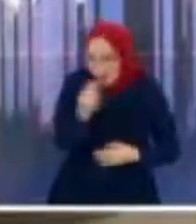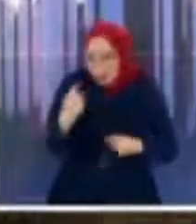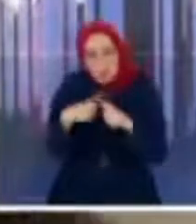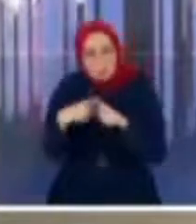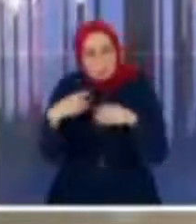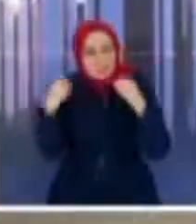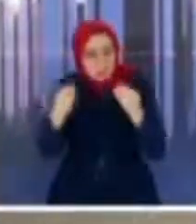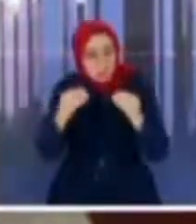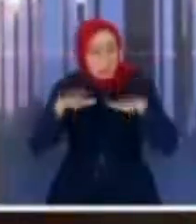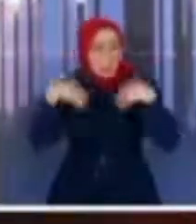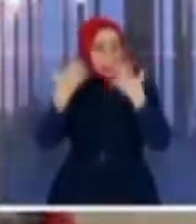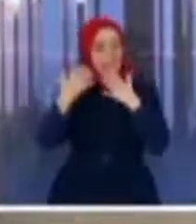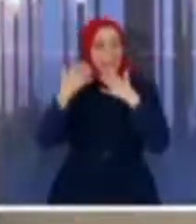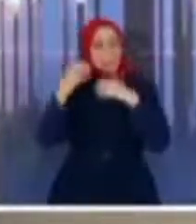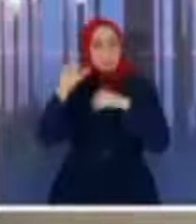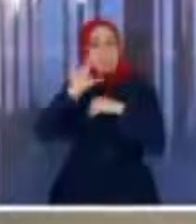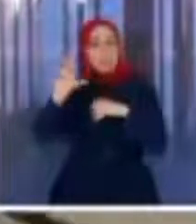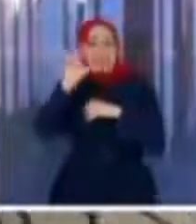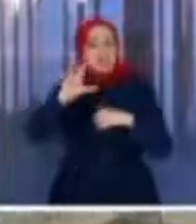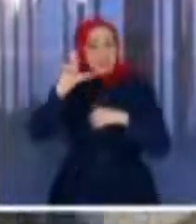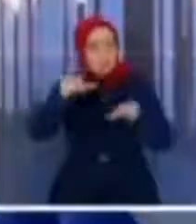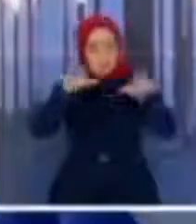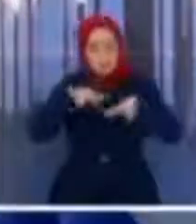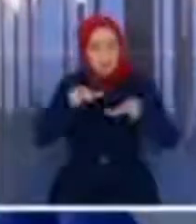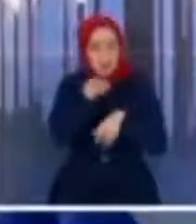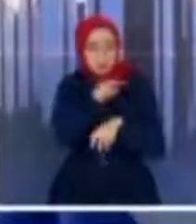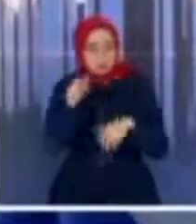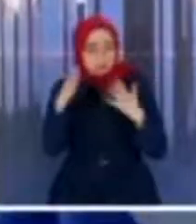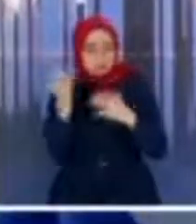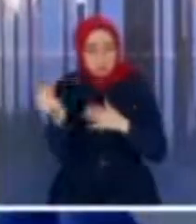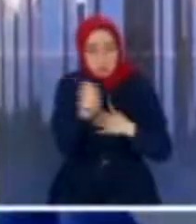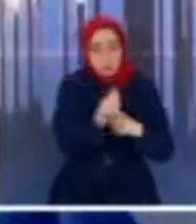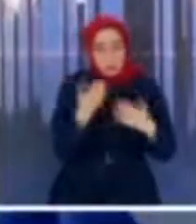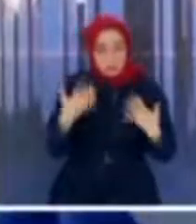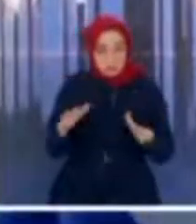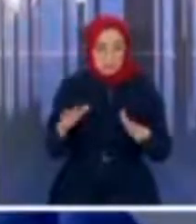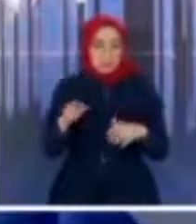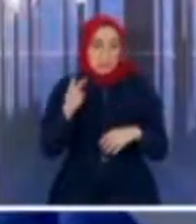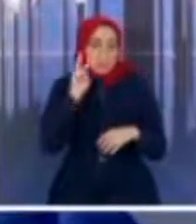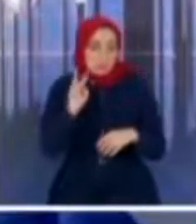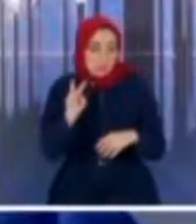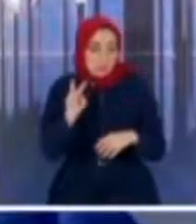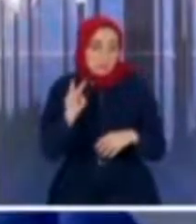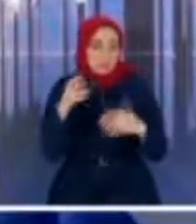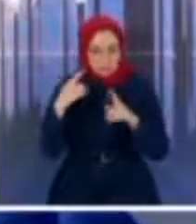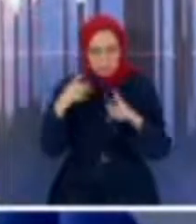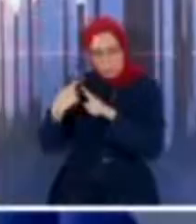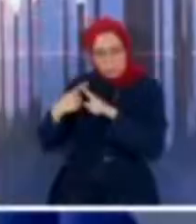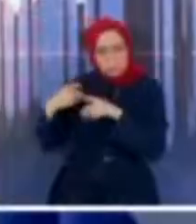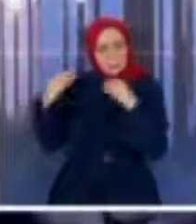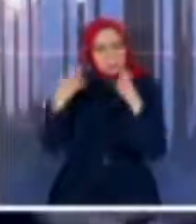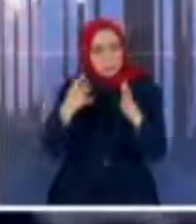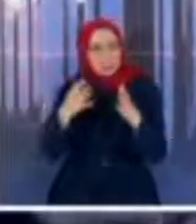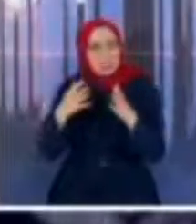للليسي، عملنا صورنا دي فيديو، كانوا تلامذة هما معناها العنصر الفاعل، معناها تلامذة